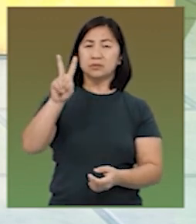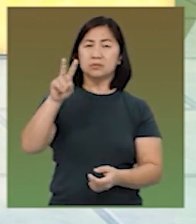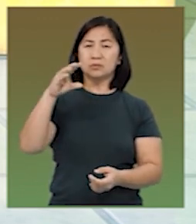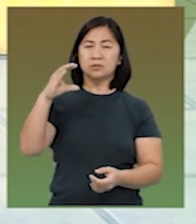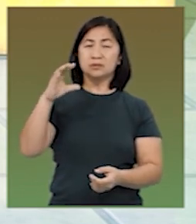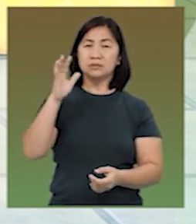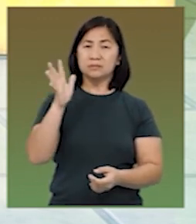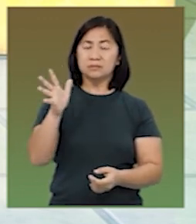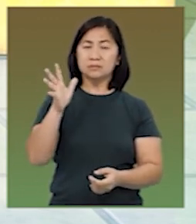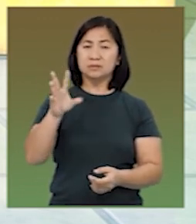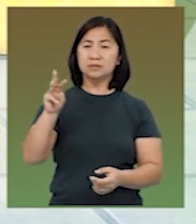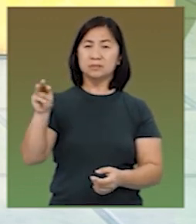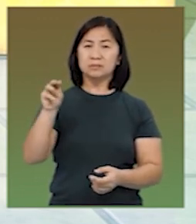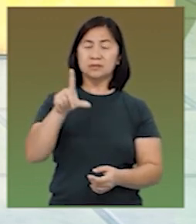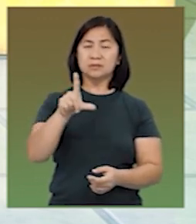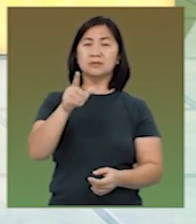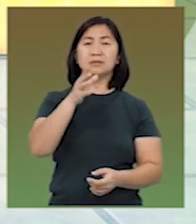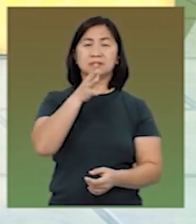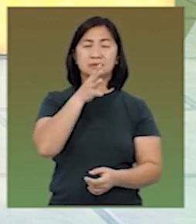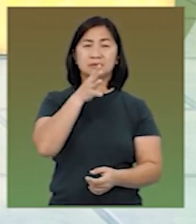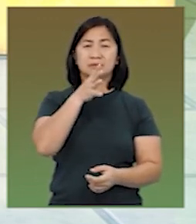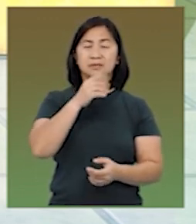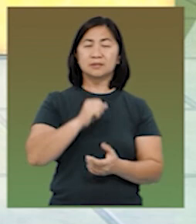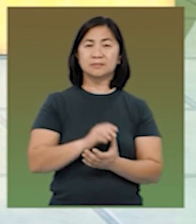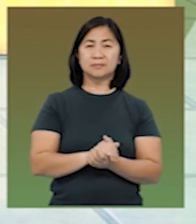250 ml na lang po, inay.